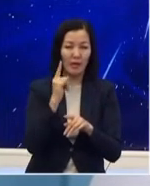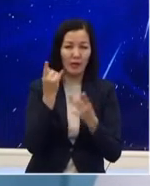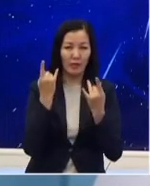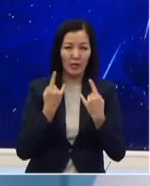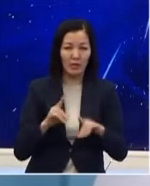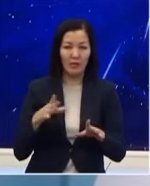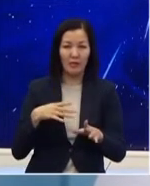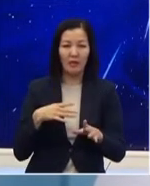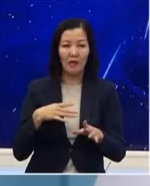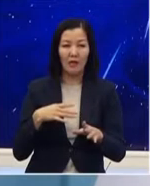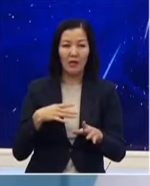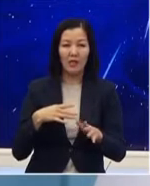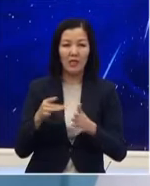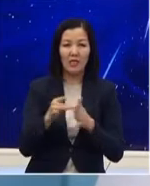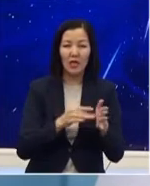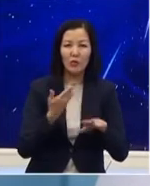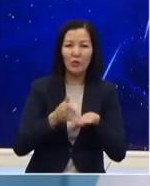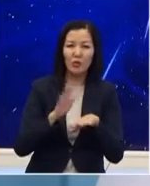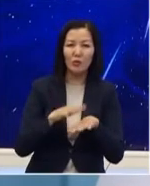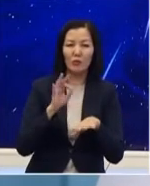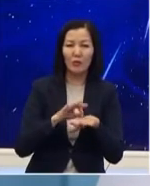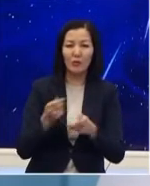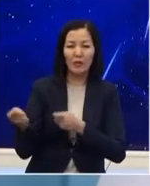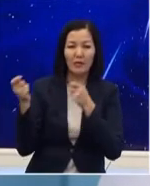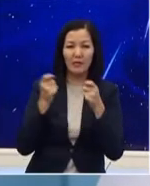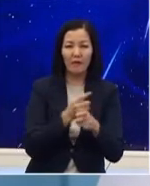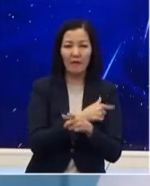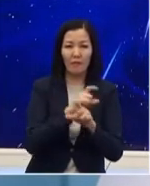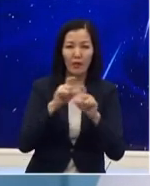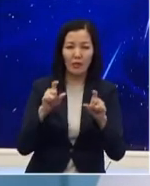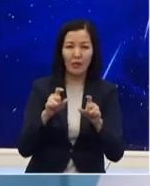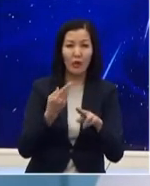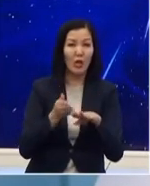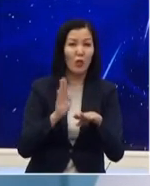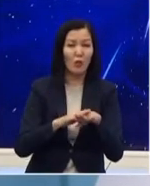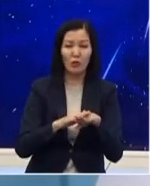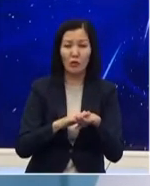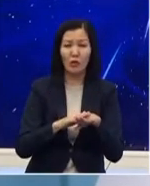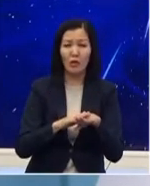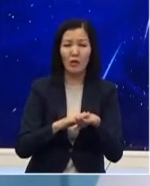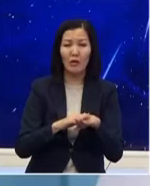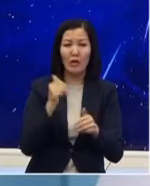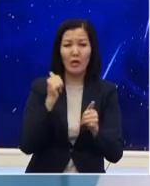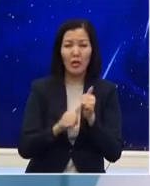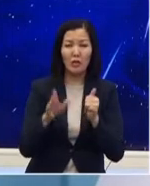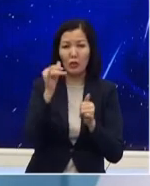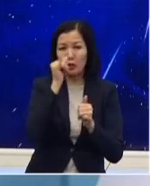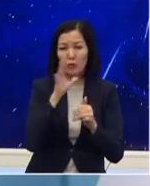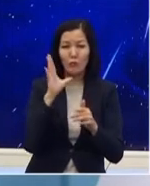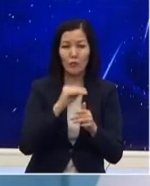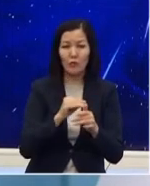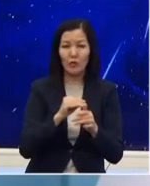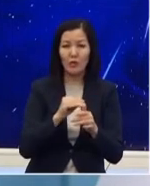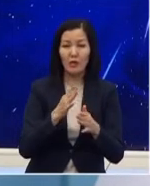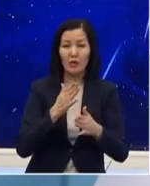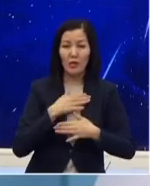вот, доставить тяжелыми пороками детей, например, доставить, это очень сложно. Это не каждый может это, но это